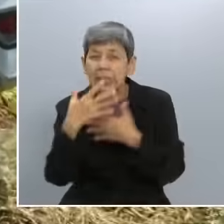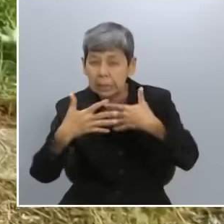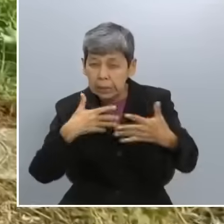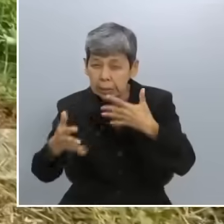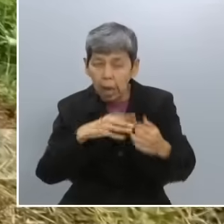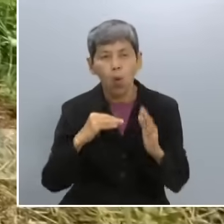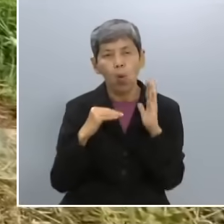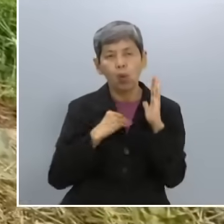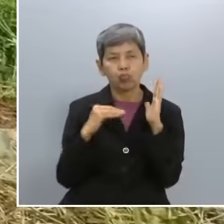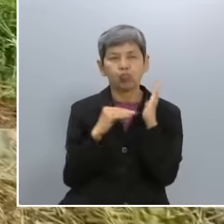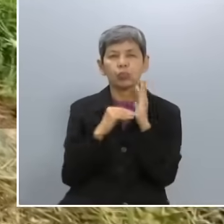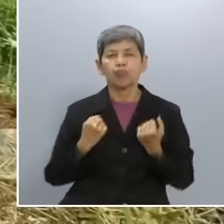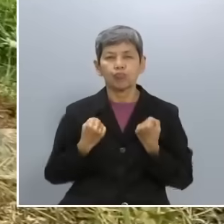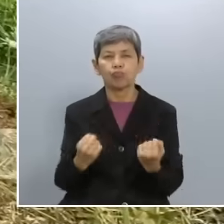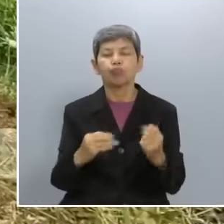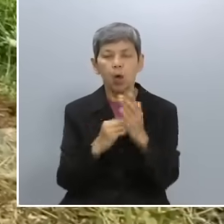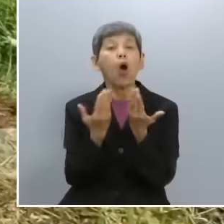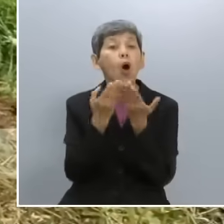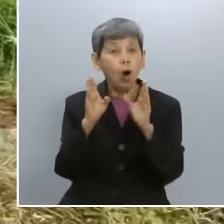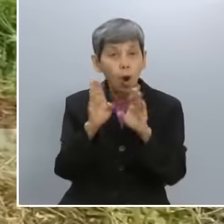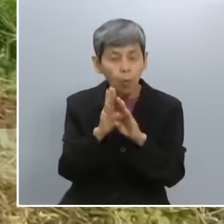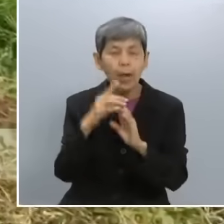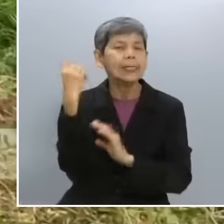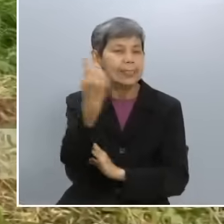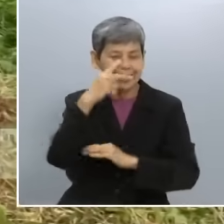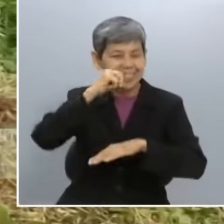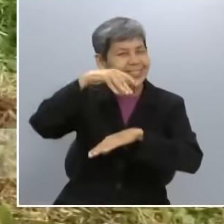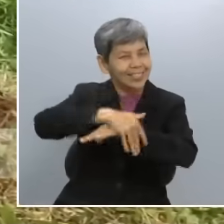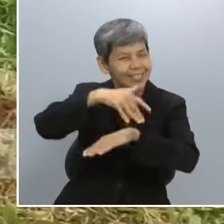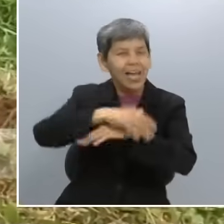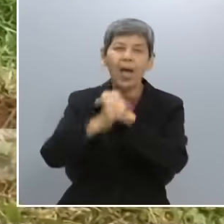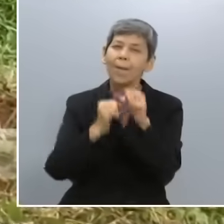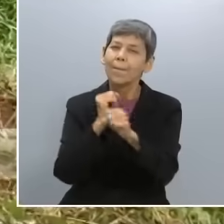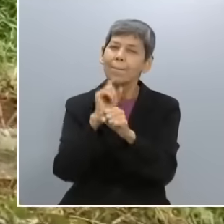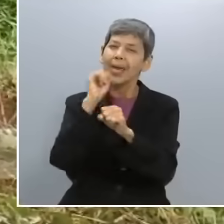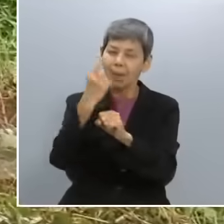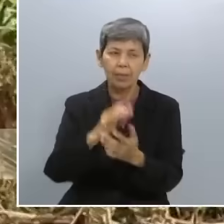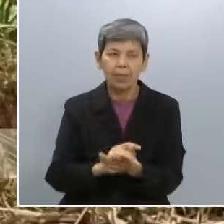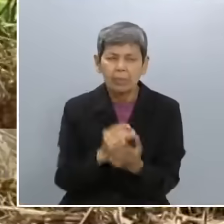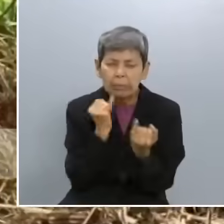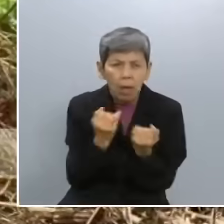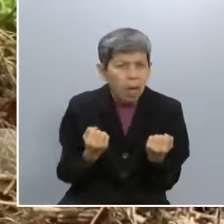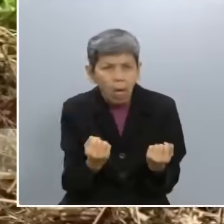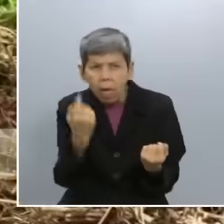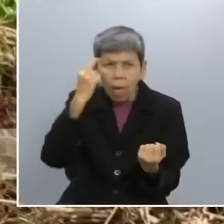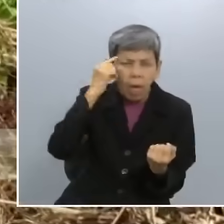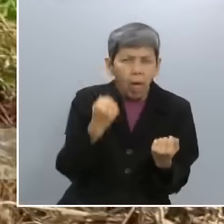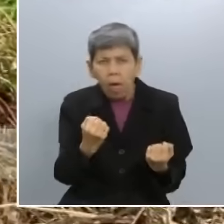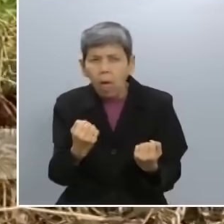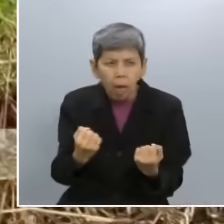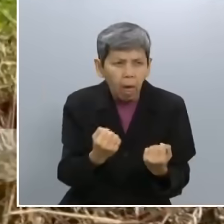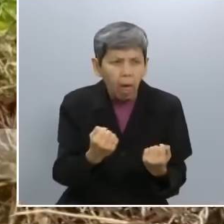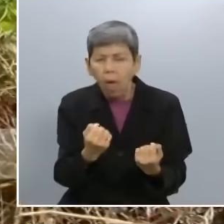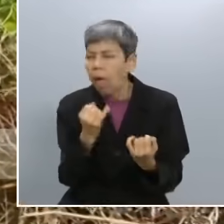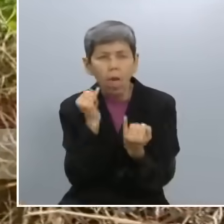จากกรุงเทพฯค่ะก็ผากทอบทมาจะไปเที่ยวนครนายกช่วงปีใหม่นะคะไม่ชินกับเส้นทางนี้ทำให้เกิดอุบัติเหตุ